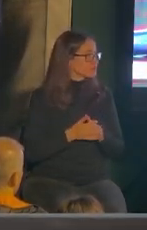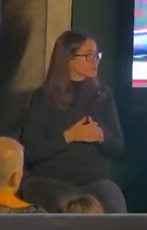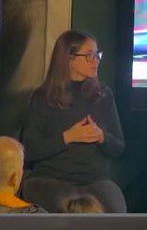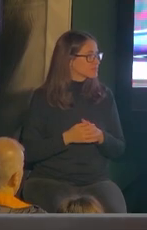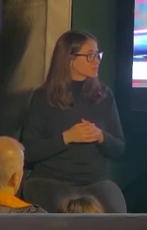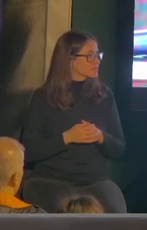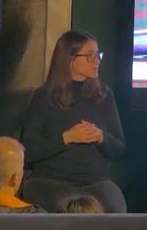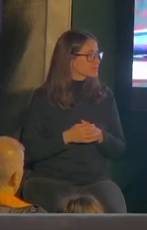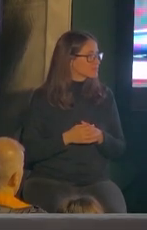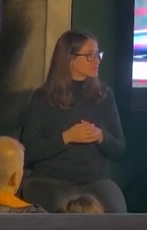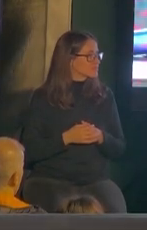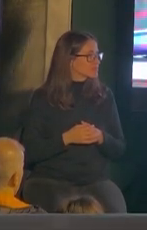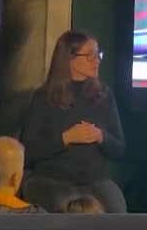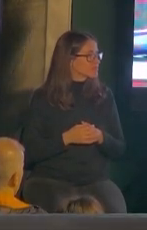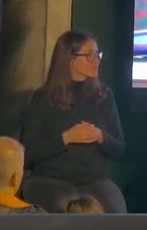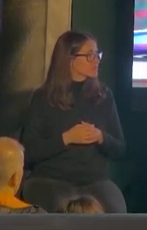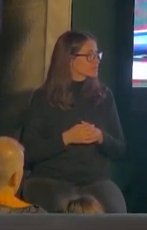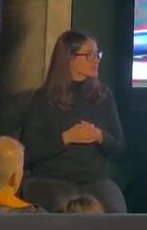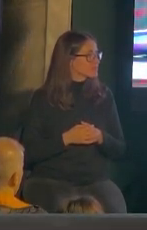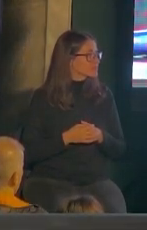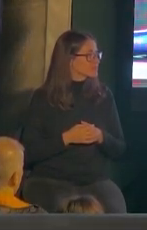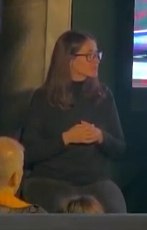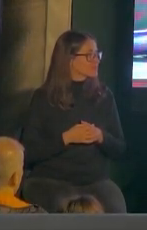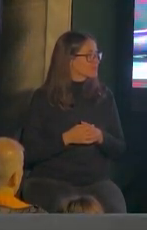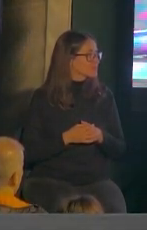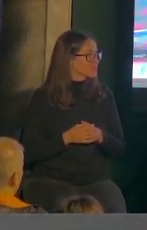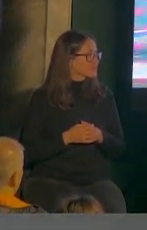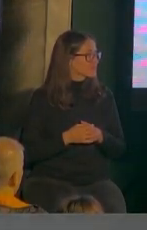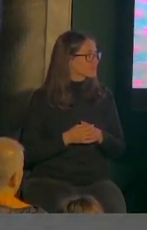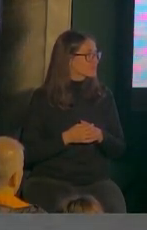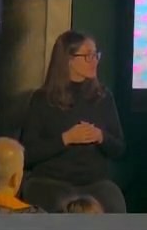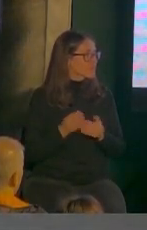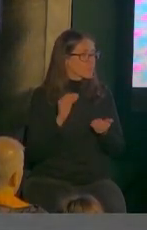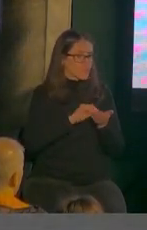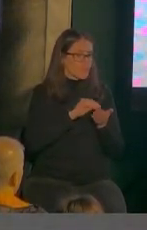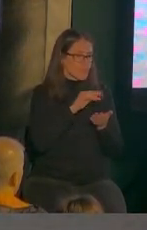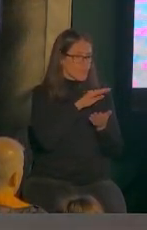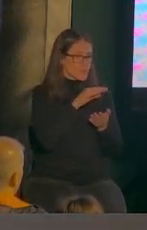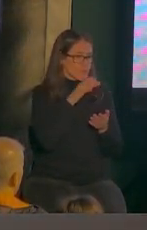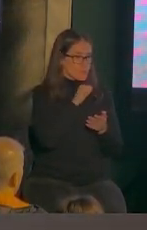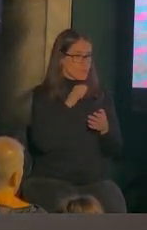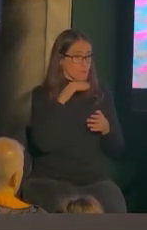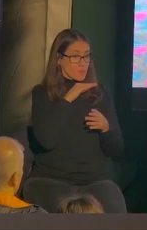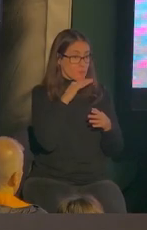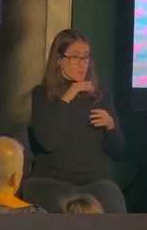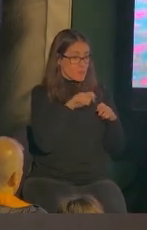aquí una puntilla, una mica de paper, perquè si no la liaré,